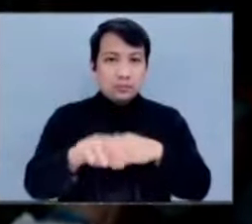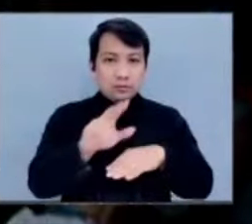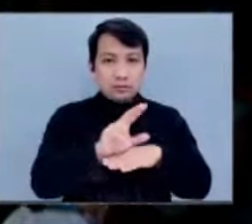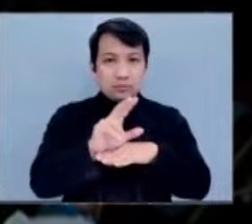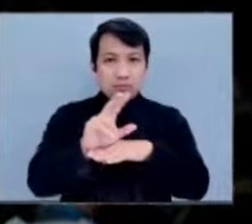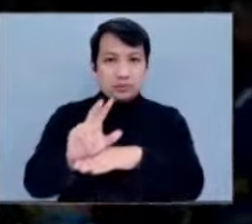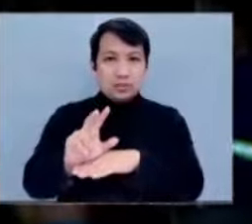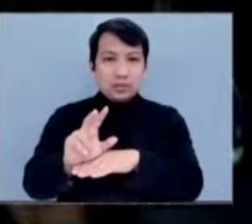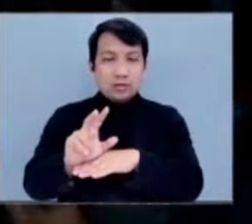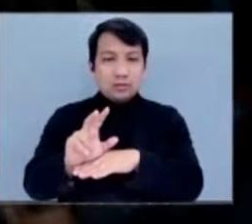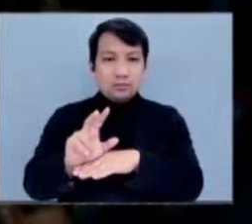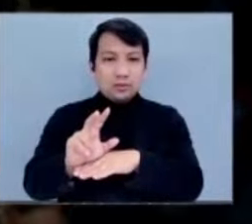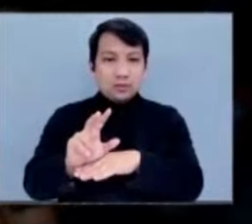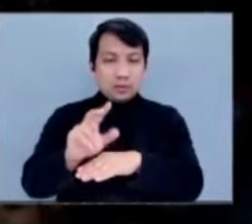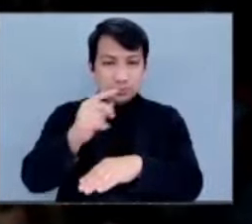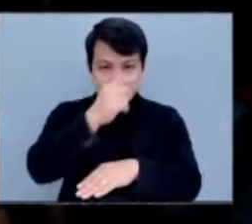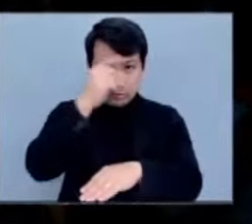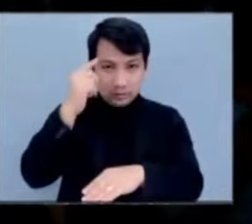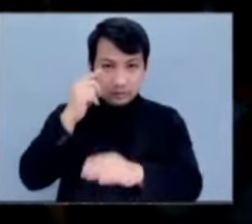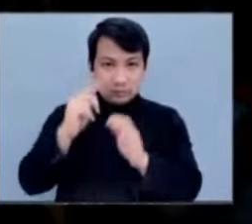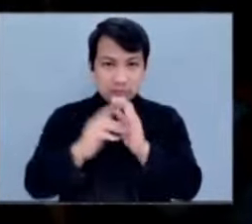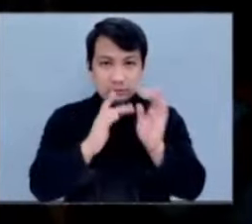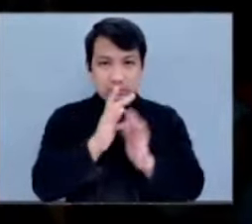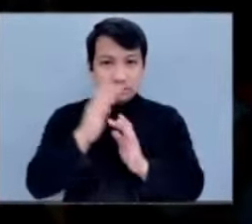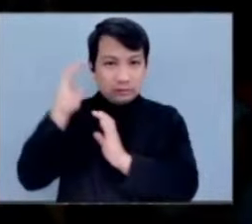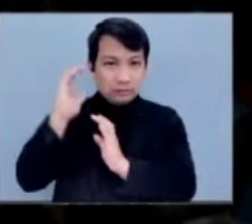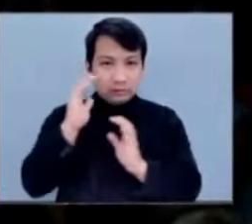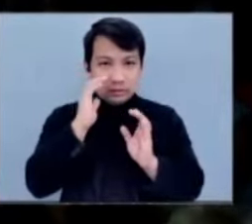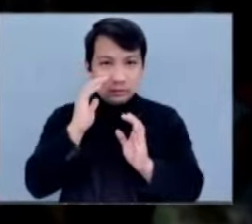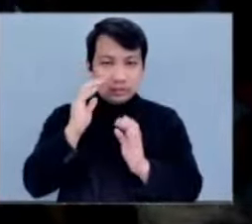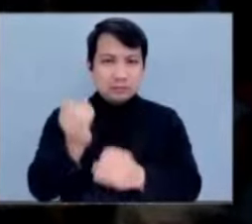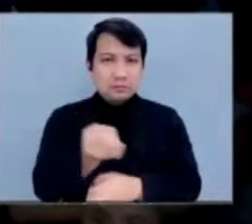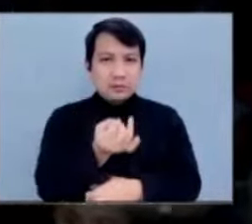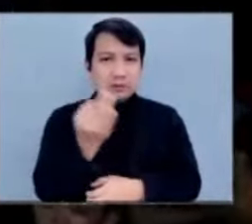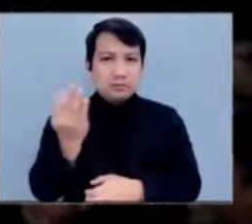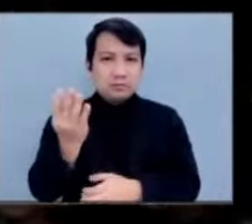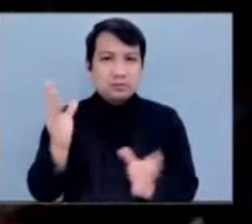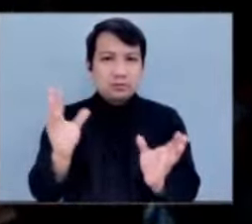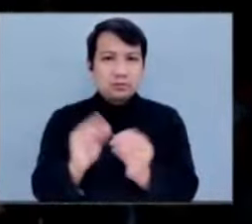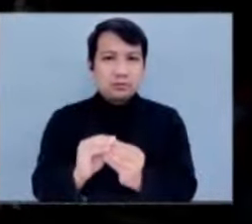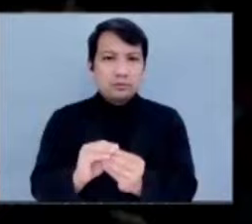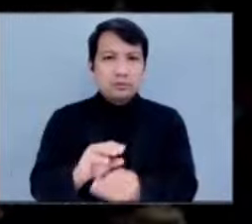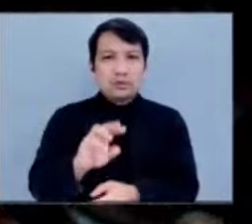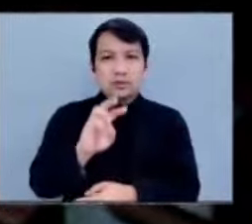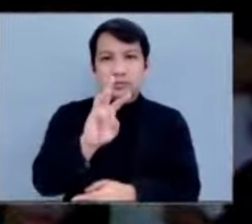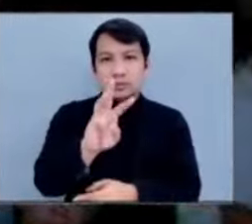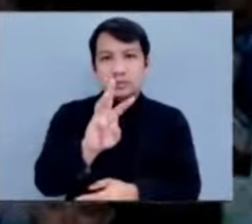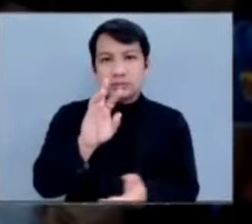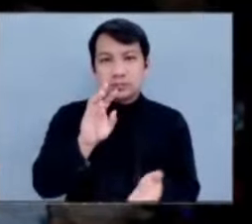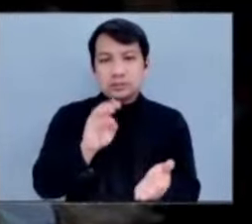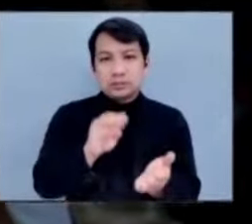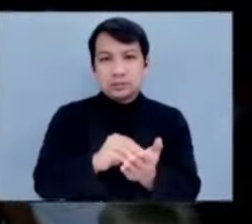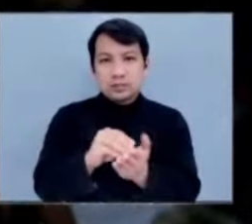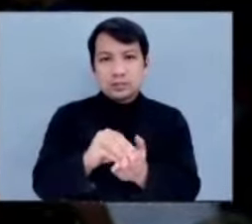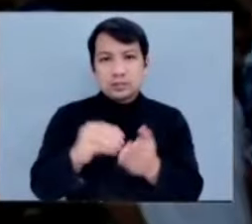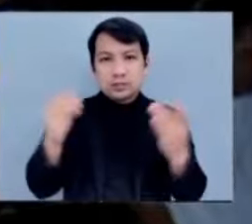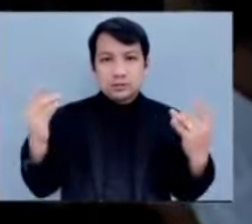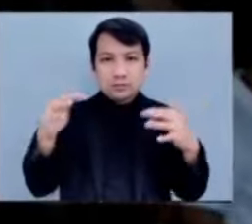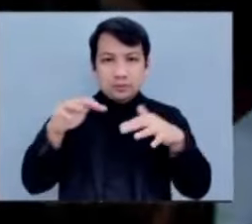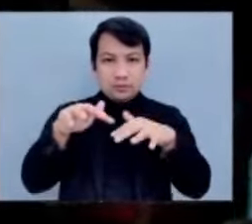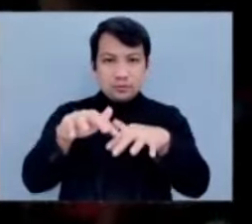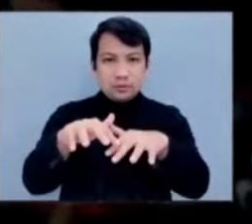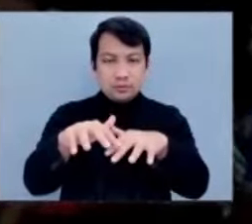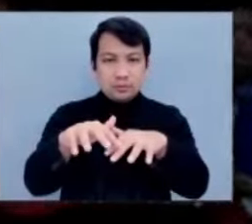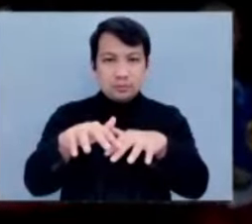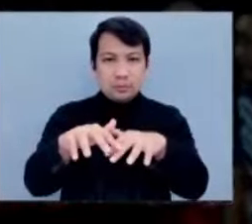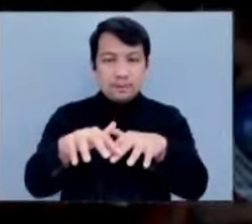ng Poong Itim na Nazareno. Base sa crowd estimate, higit 6 milyong deboto ang sumama sa traslasyon. Ito